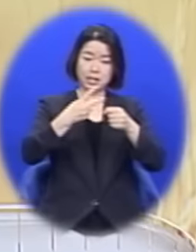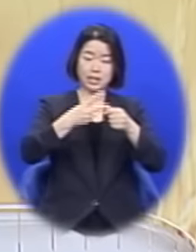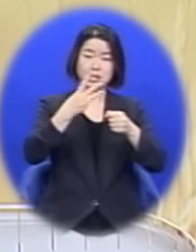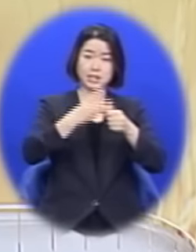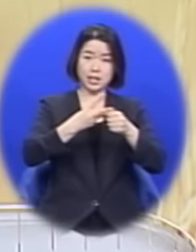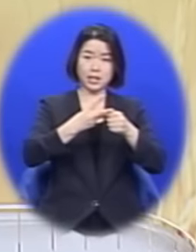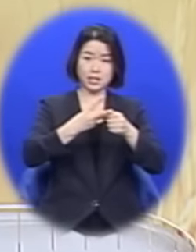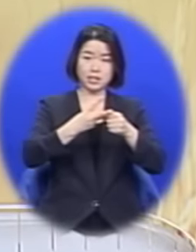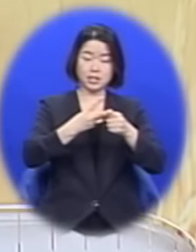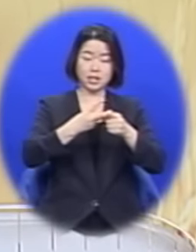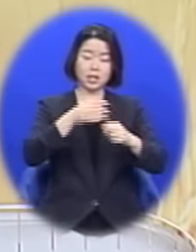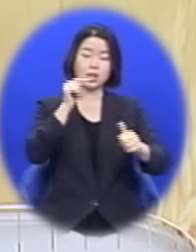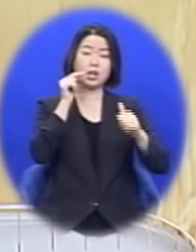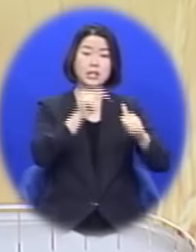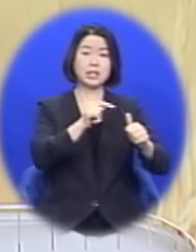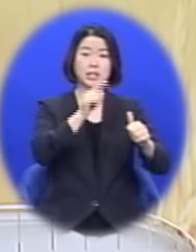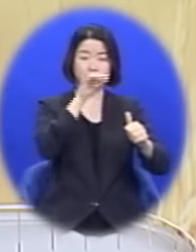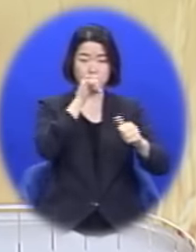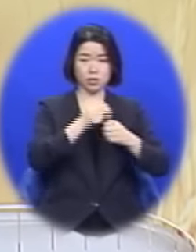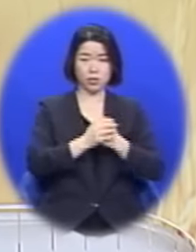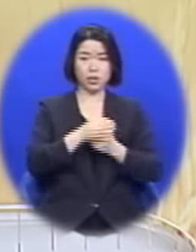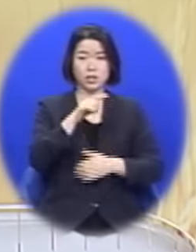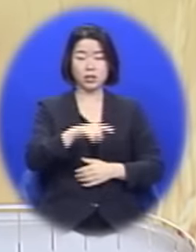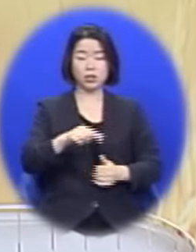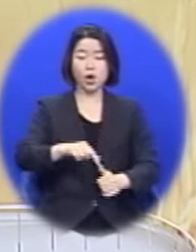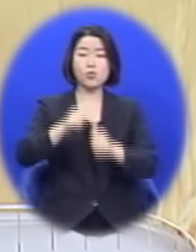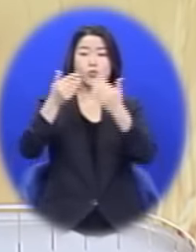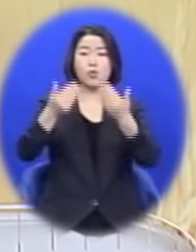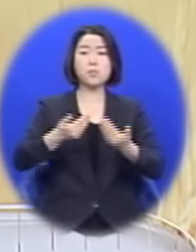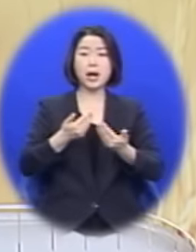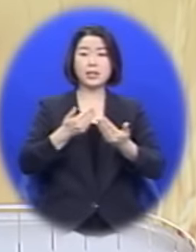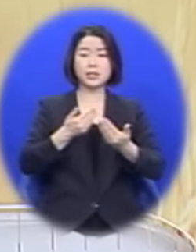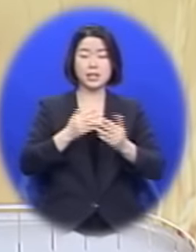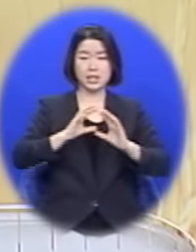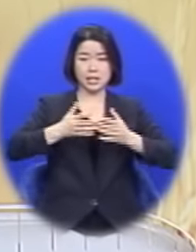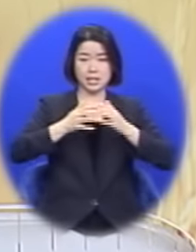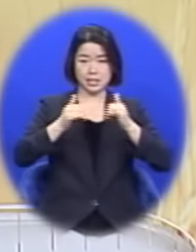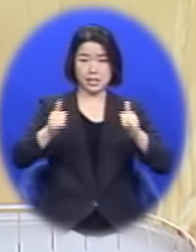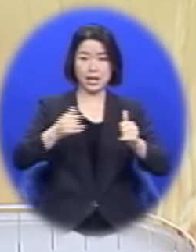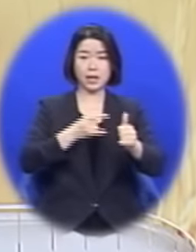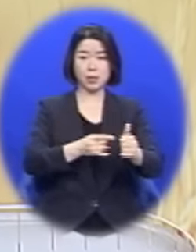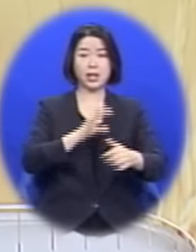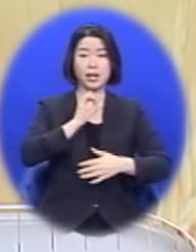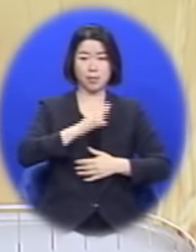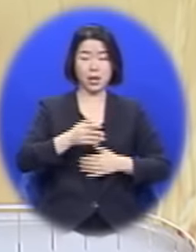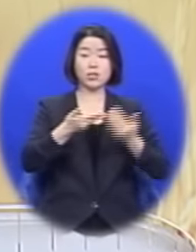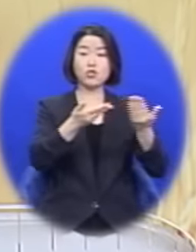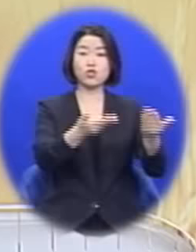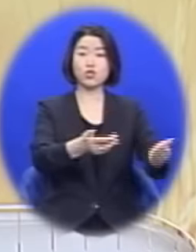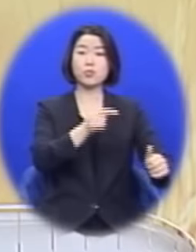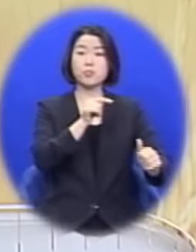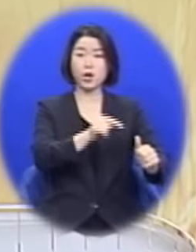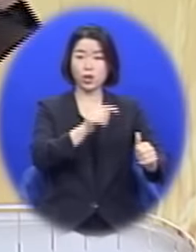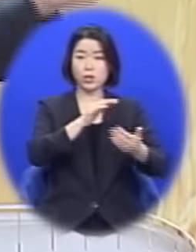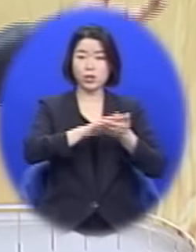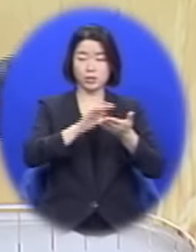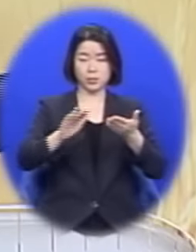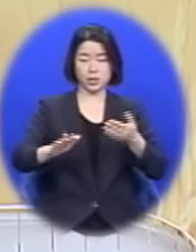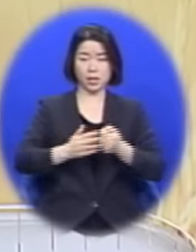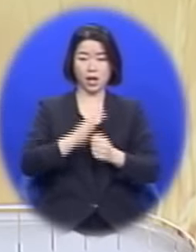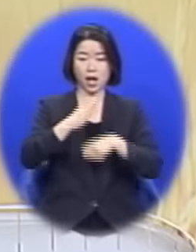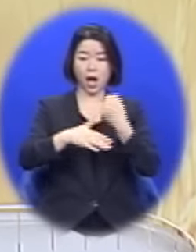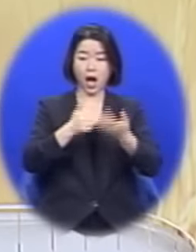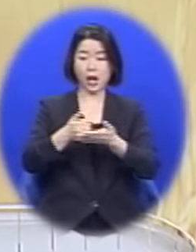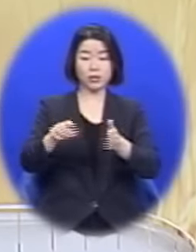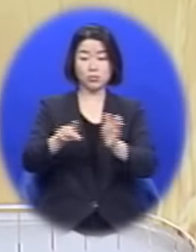지키라고 하신 건데 이건 구원받은 백성들에게만 주어지는 명령입니다. 하나님 믿지도